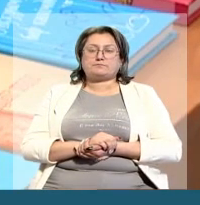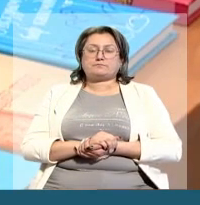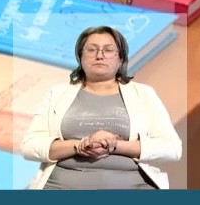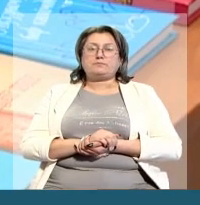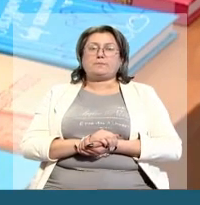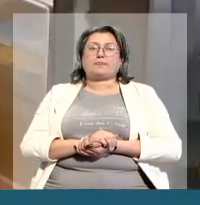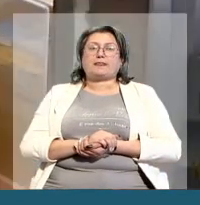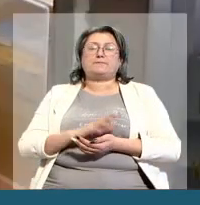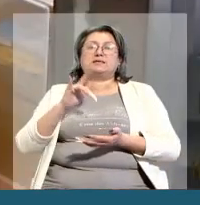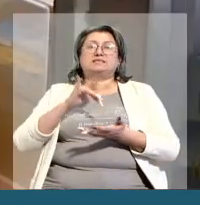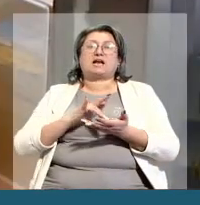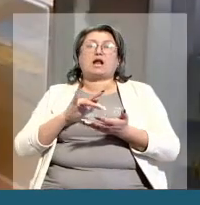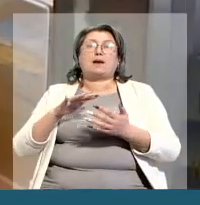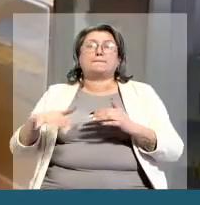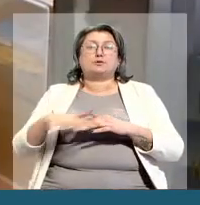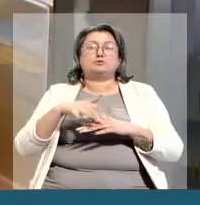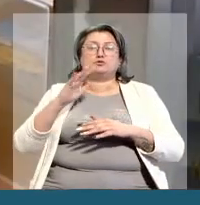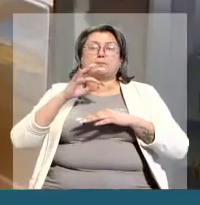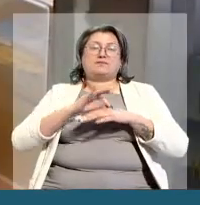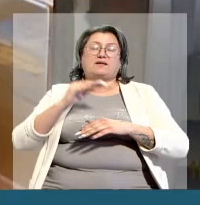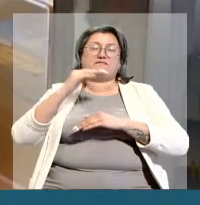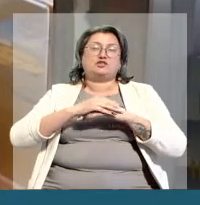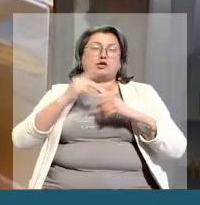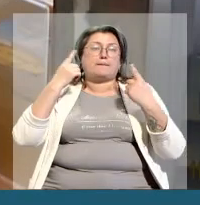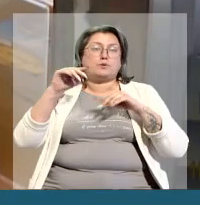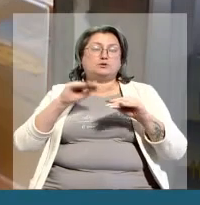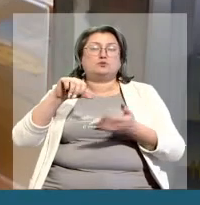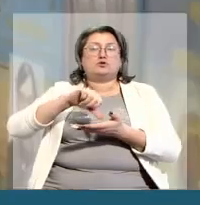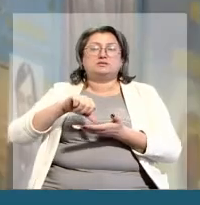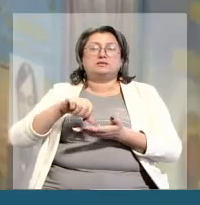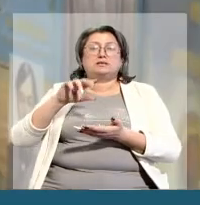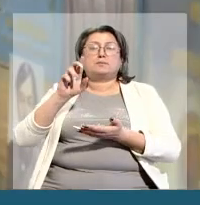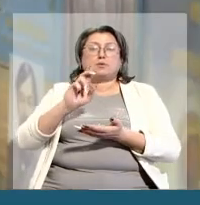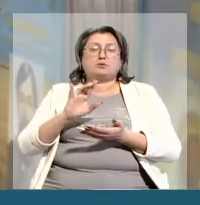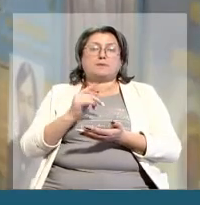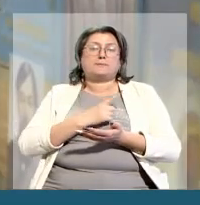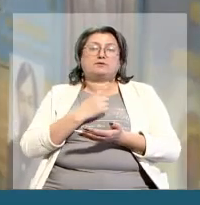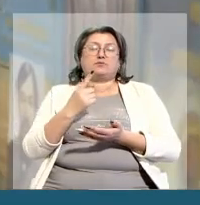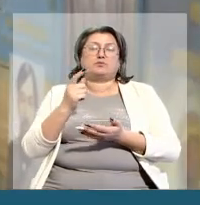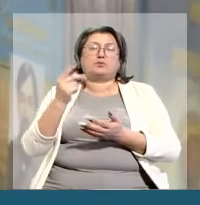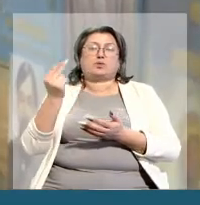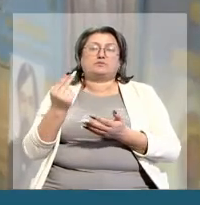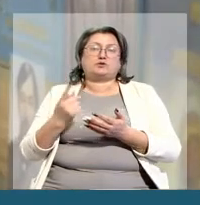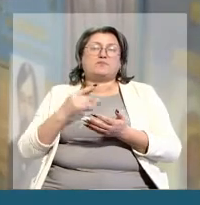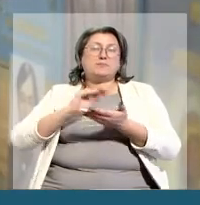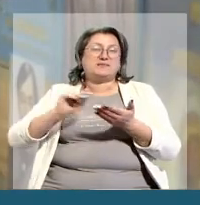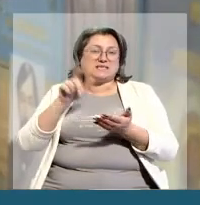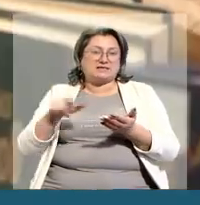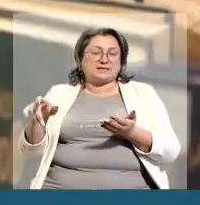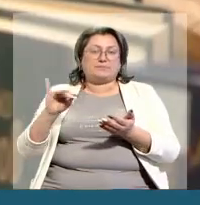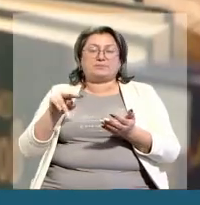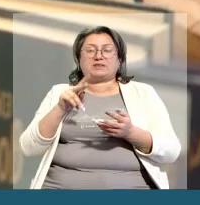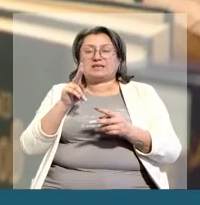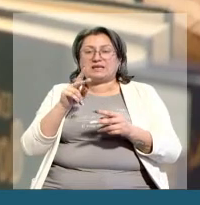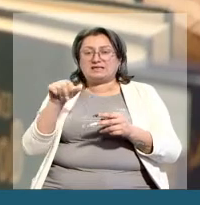оқырмандарымен көркем сөзге шебер қала тұрғындарының қатысуымен «Жырлайды жан жүрегім» атты поэзия кеші жоспарлануда. Онымен қоса әдеби апталық